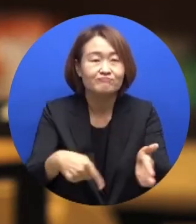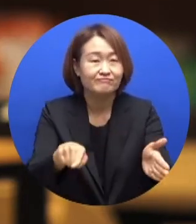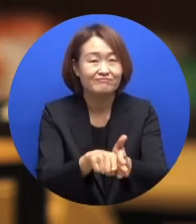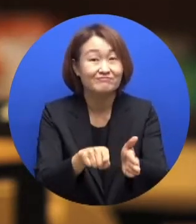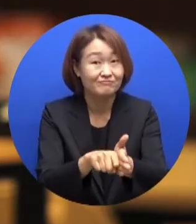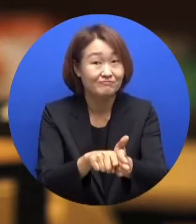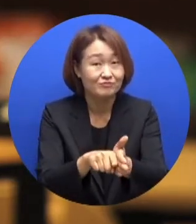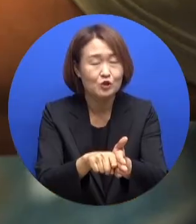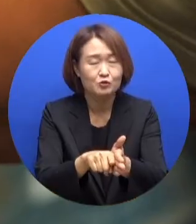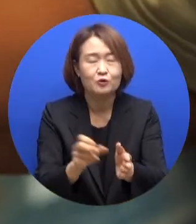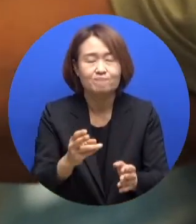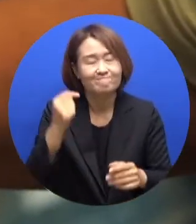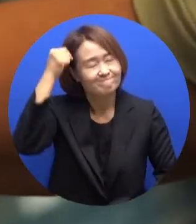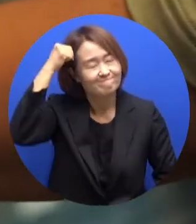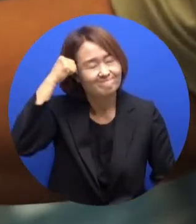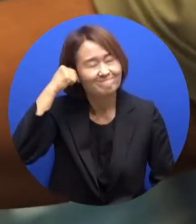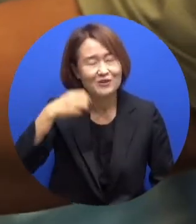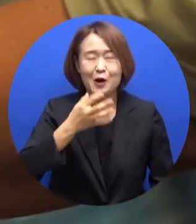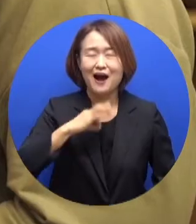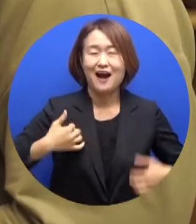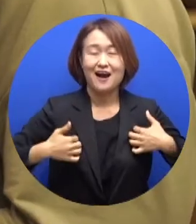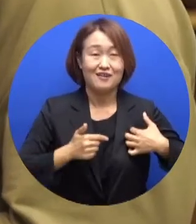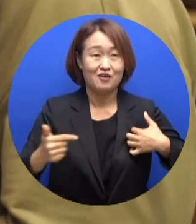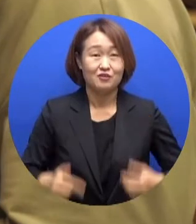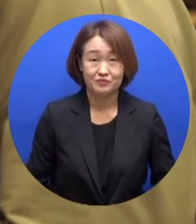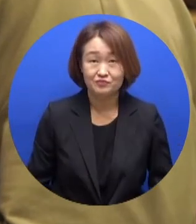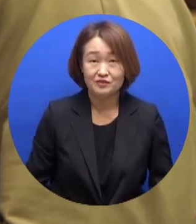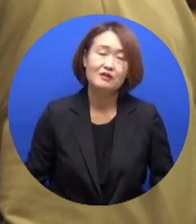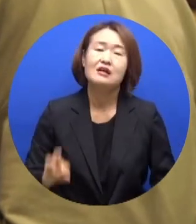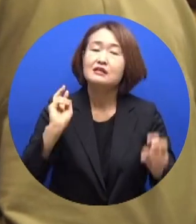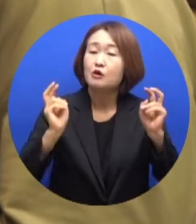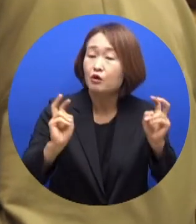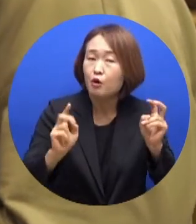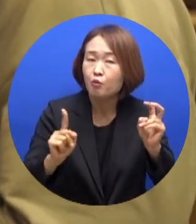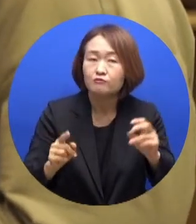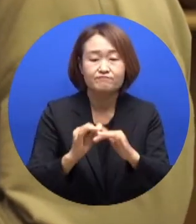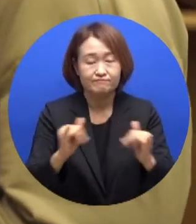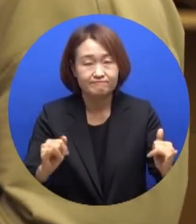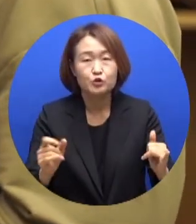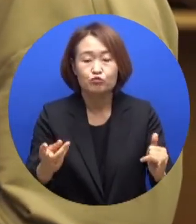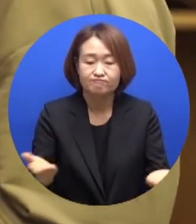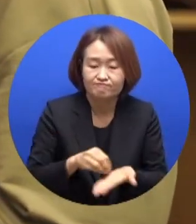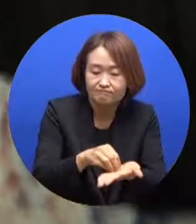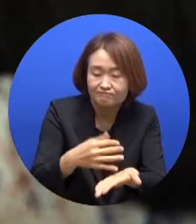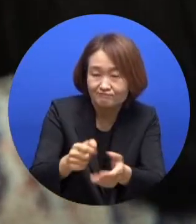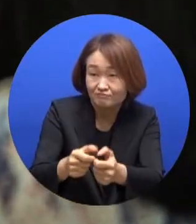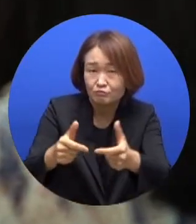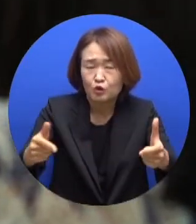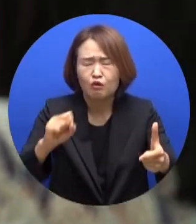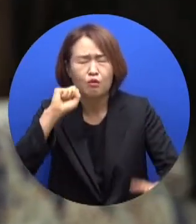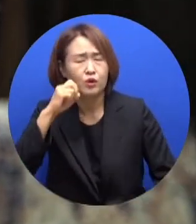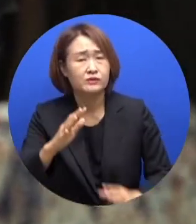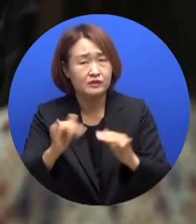거에 보람을 느끼고 있습니다. 이렇듯 지역사회공헌형 사회적 기업은 주민의 소득과 일자리를 확대하고 빈곤